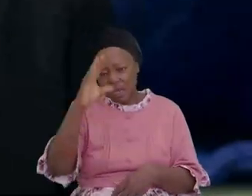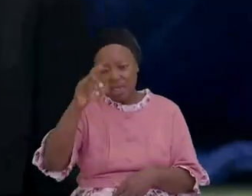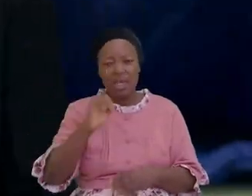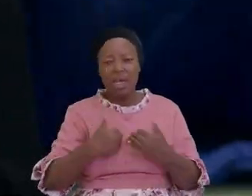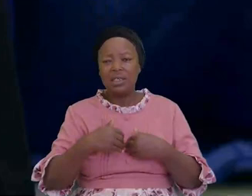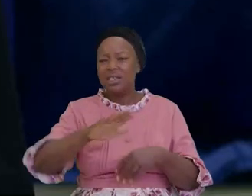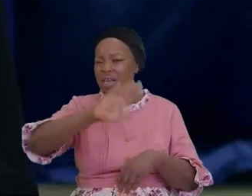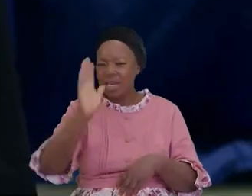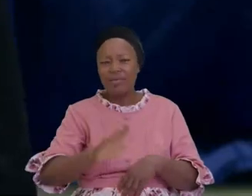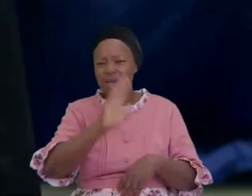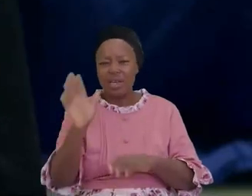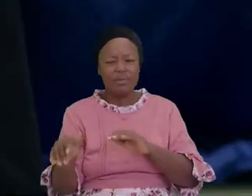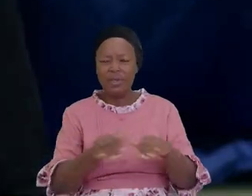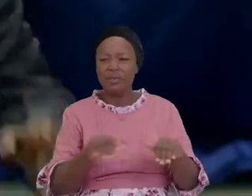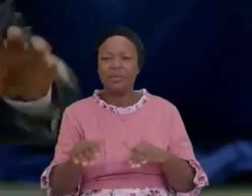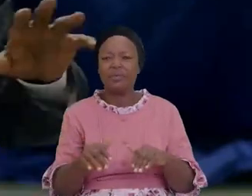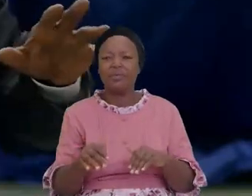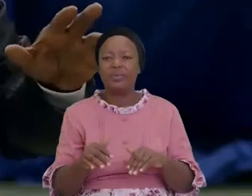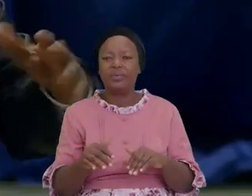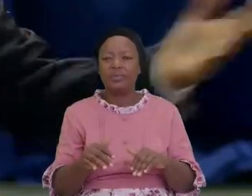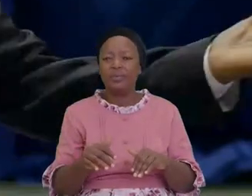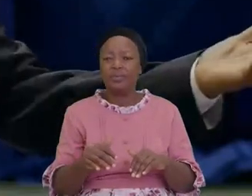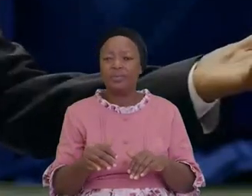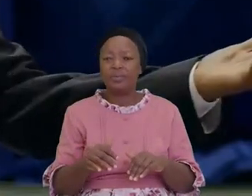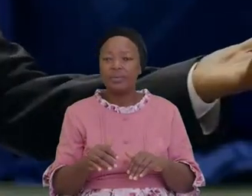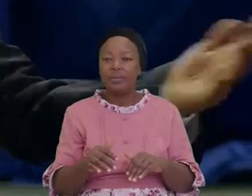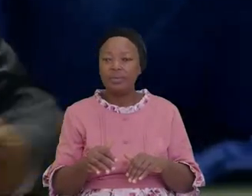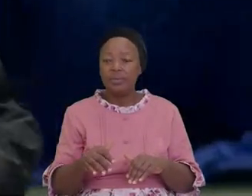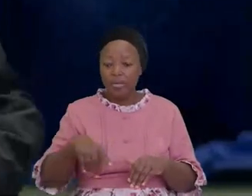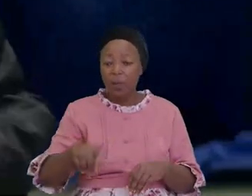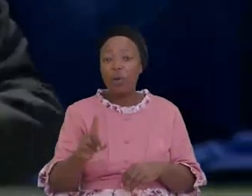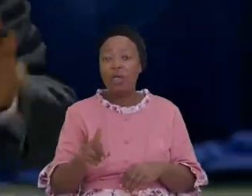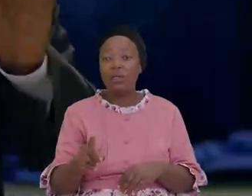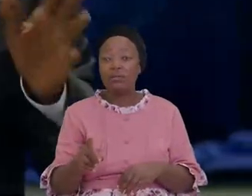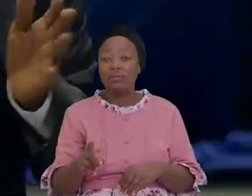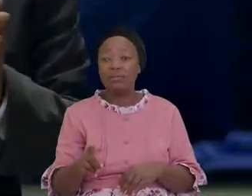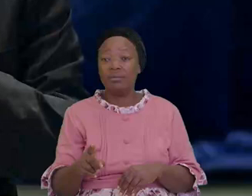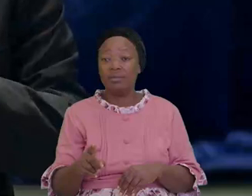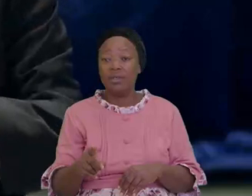D'une manière que je n'avais jamais fait auparavant. Et pendant qu'on priait,